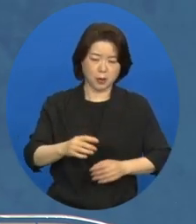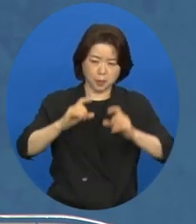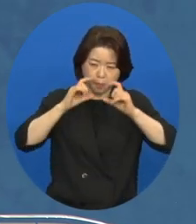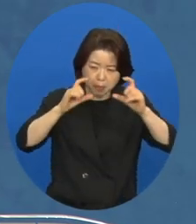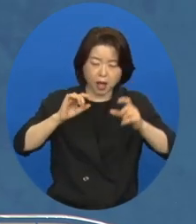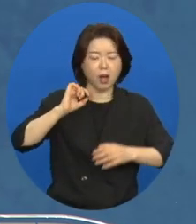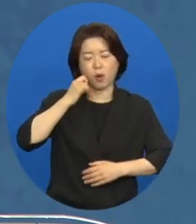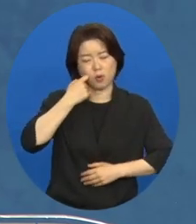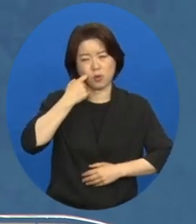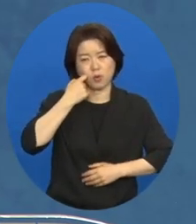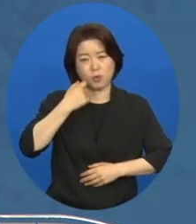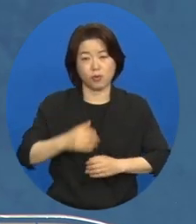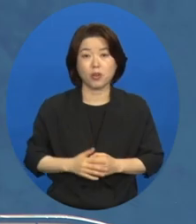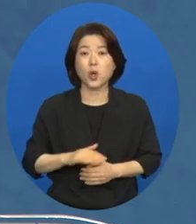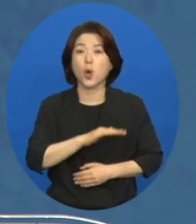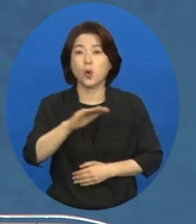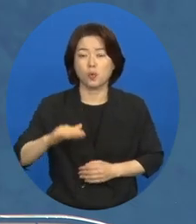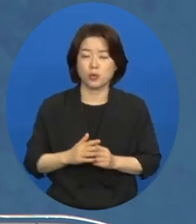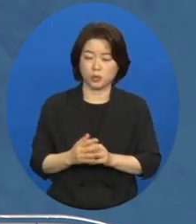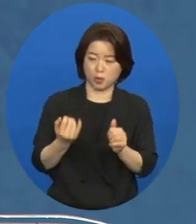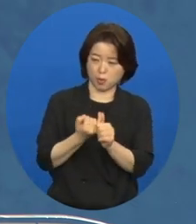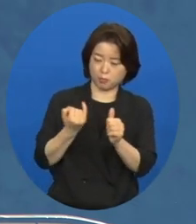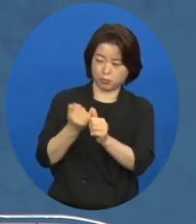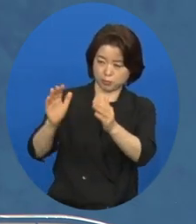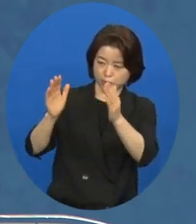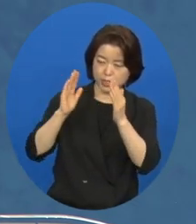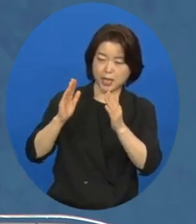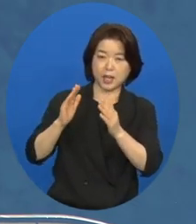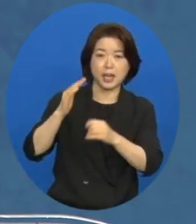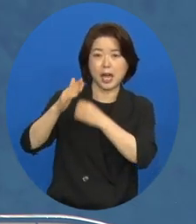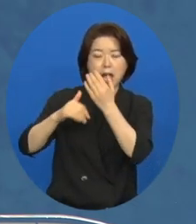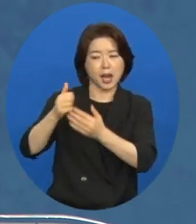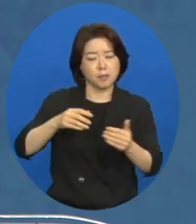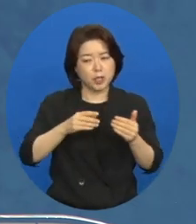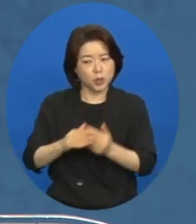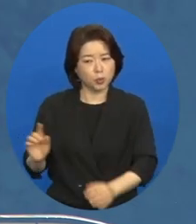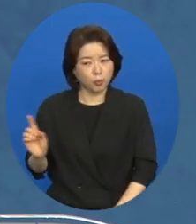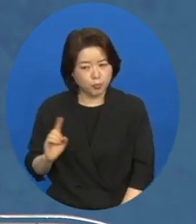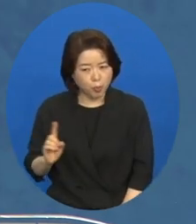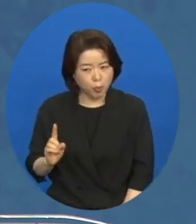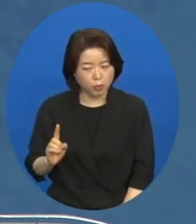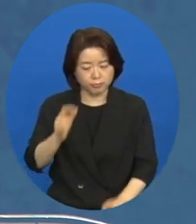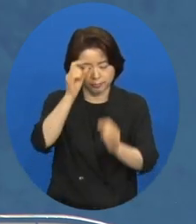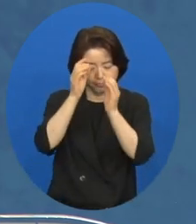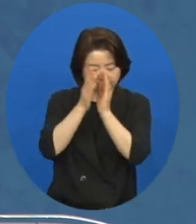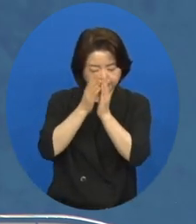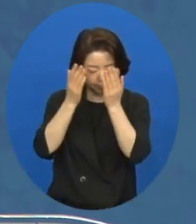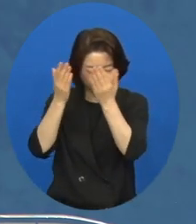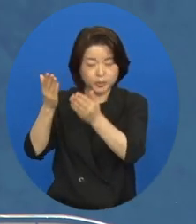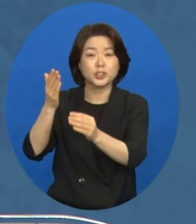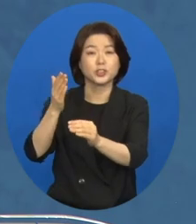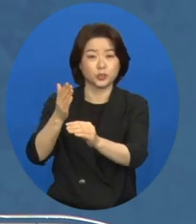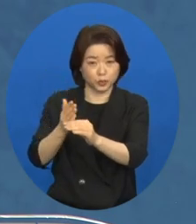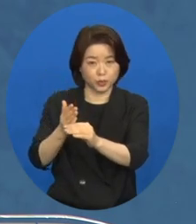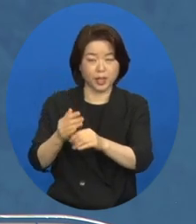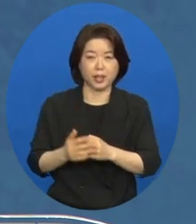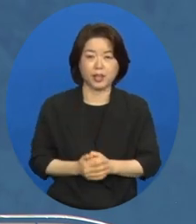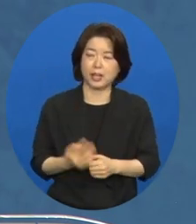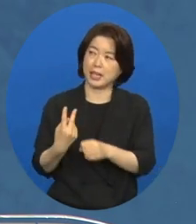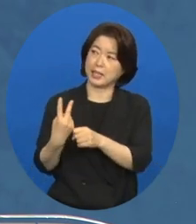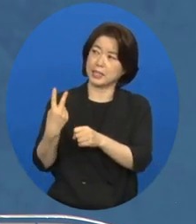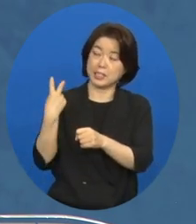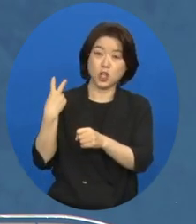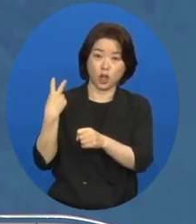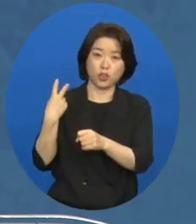생각됩니다. 저희도 이제 부부를 향한 하나님의 인도하심이 어떤 것일까 기도하다가 그러다 한 2년